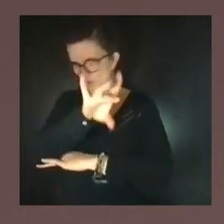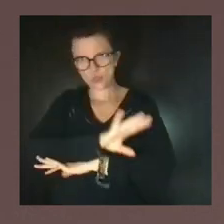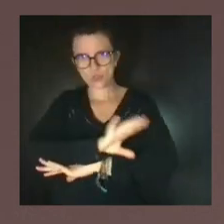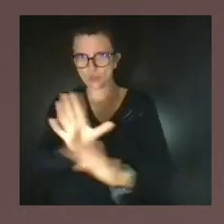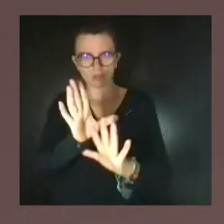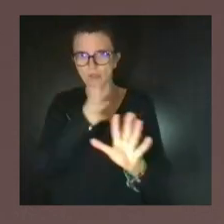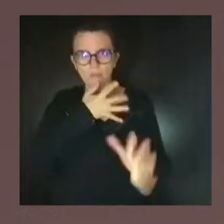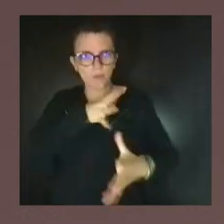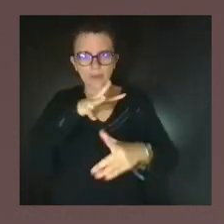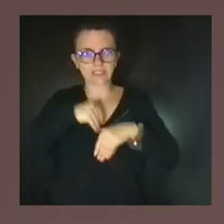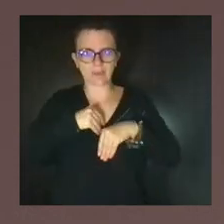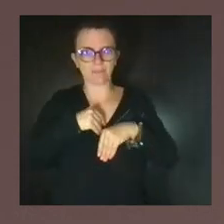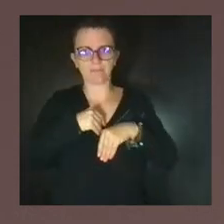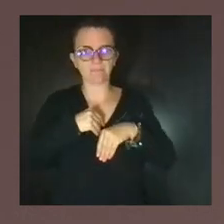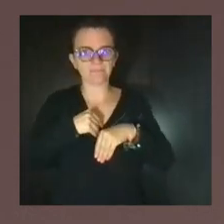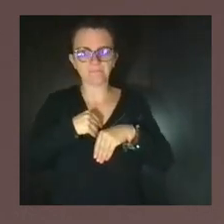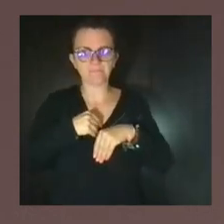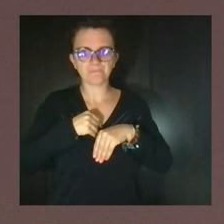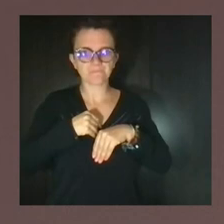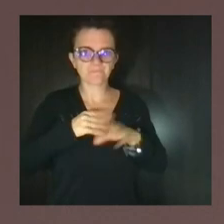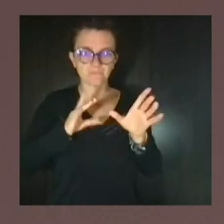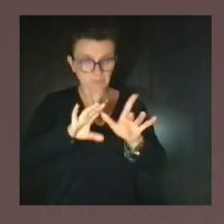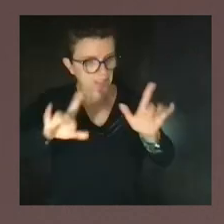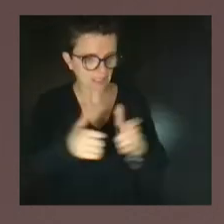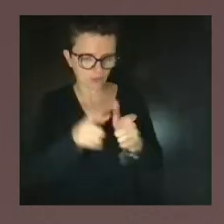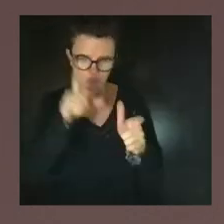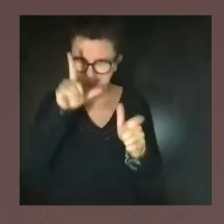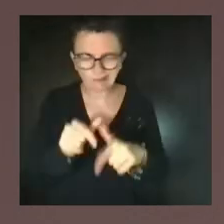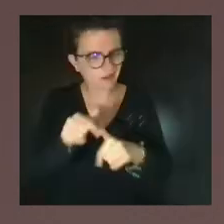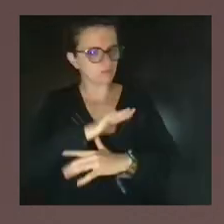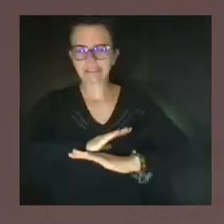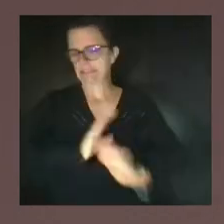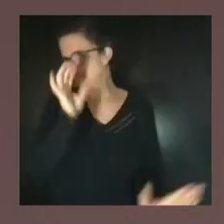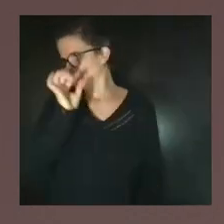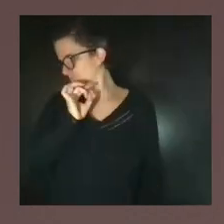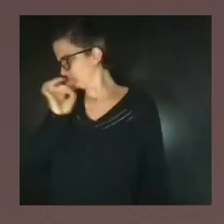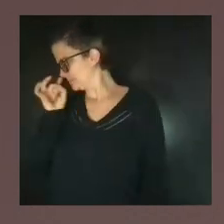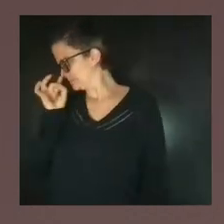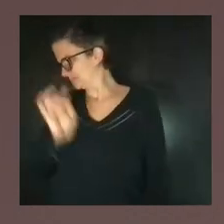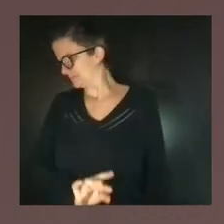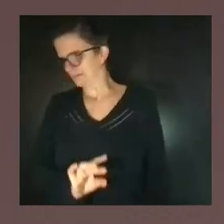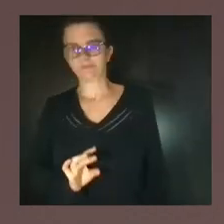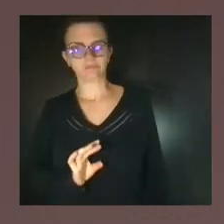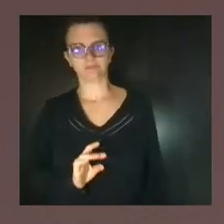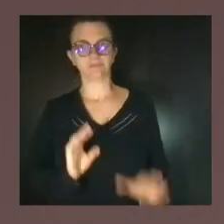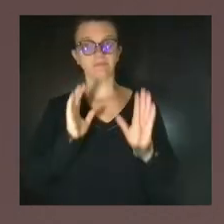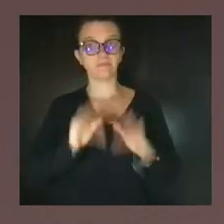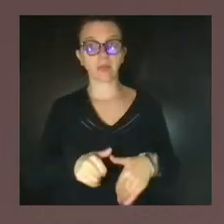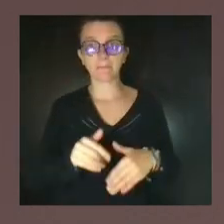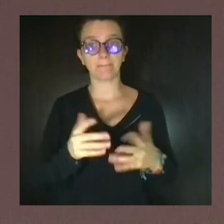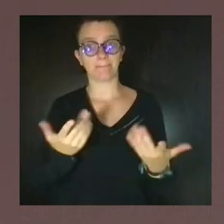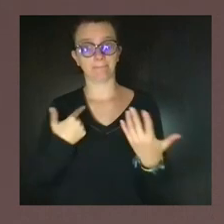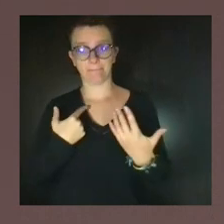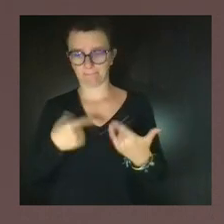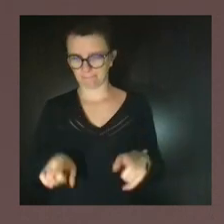d'accepter que le diagnostic est celui-ci, et même on remet en